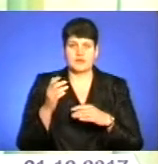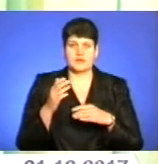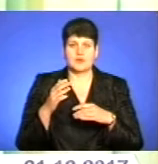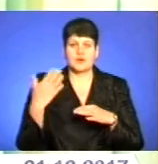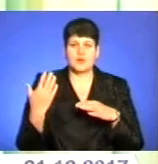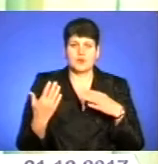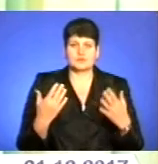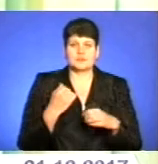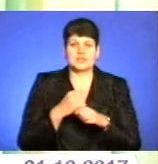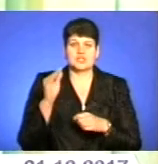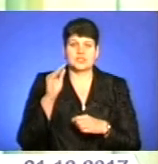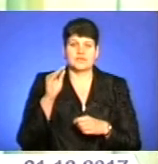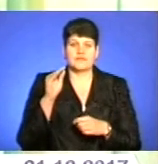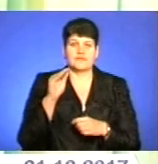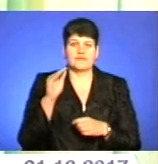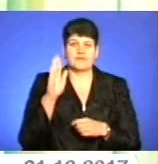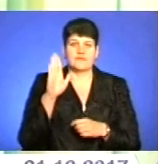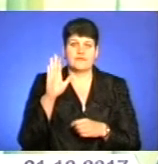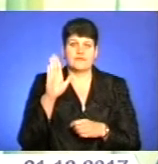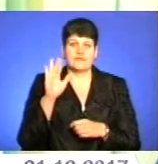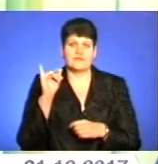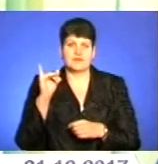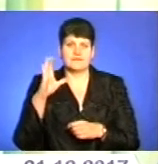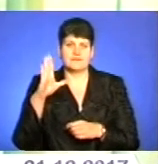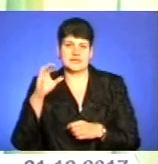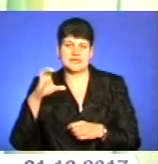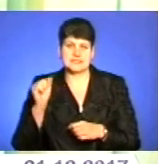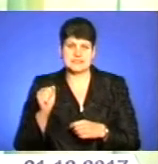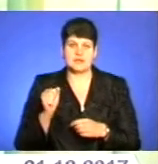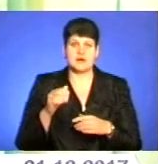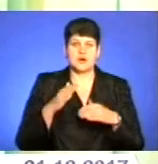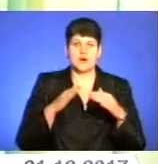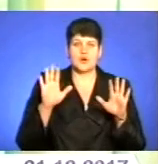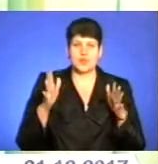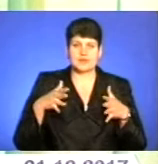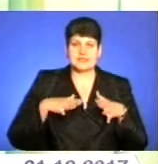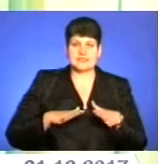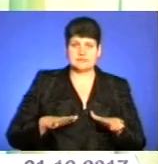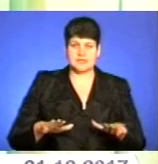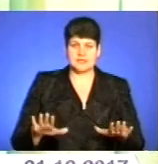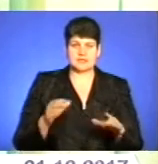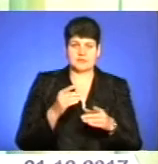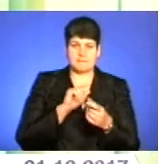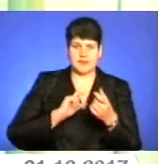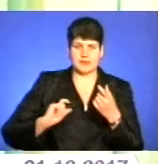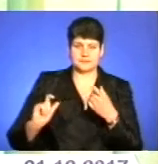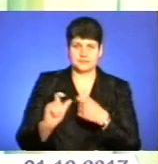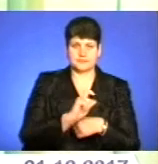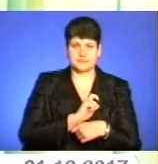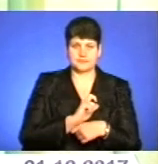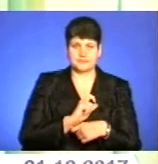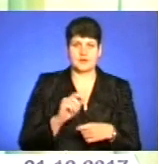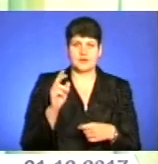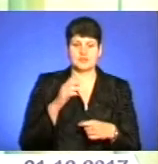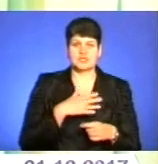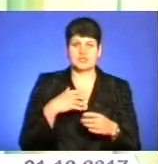вівса. Зі стеблин з лакових культур зробили спідницю. Руки і спідницю оплели плетінкою зубчатка. Груди